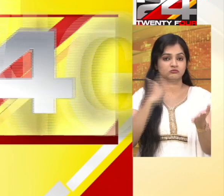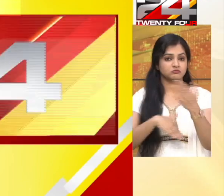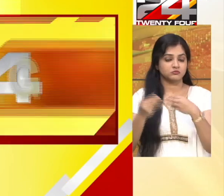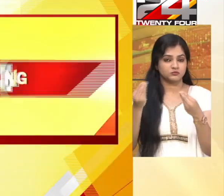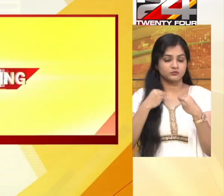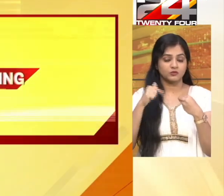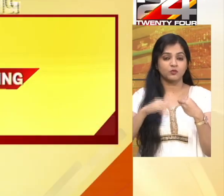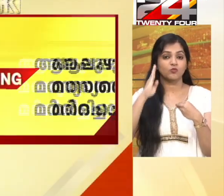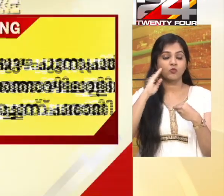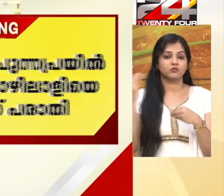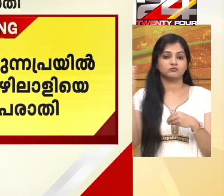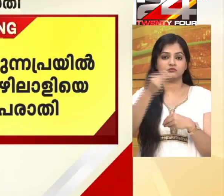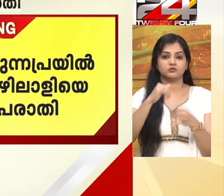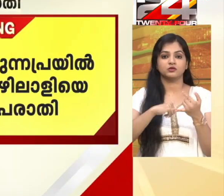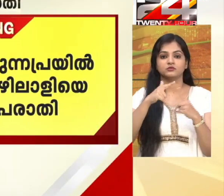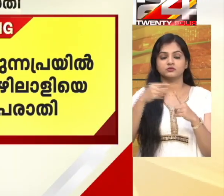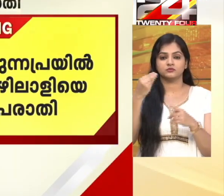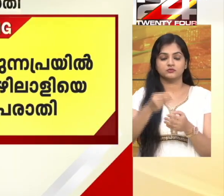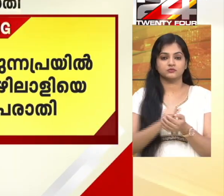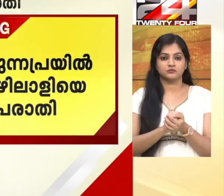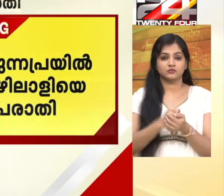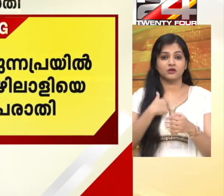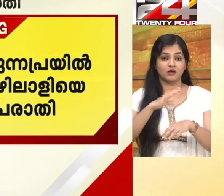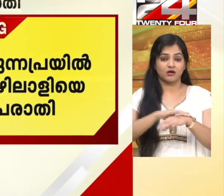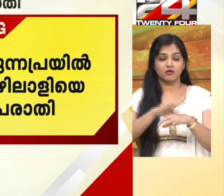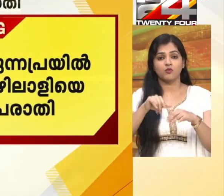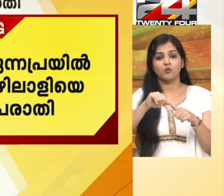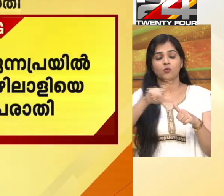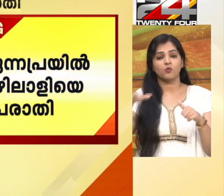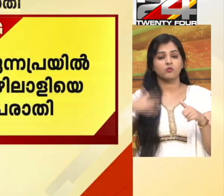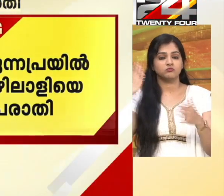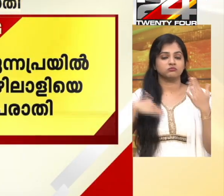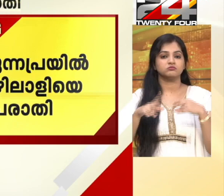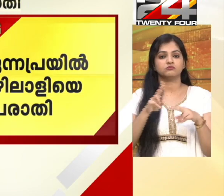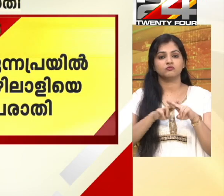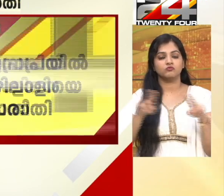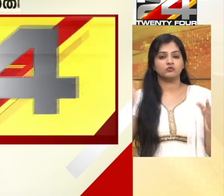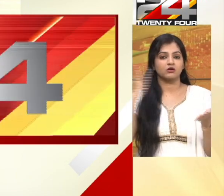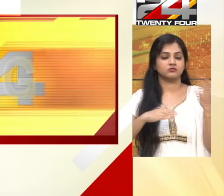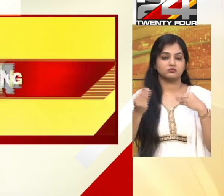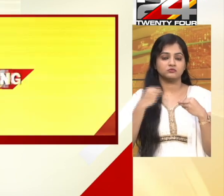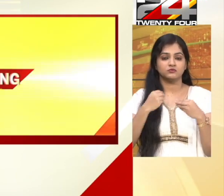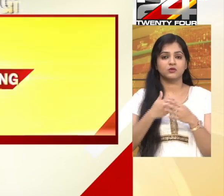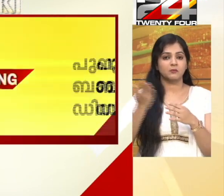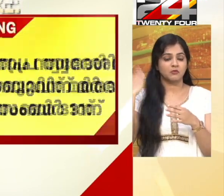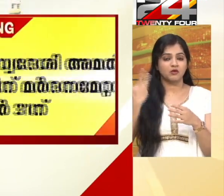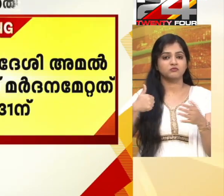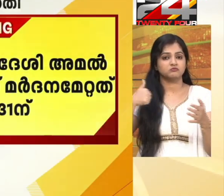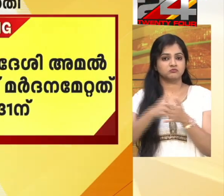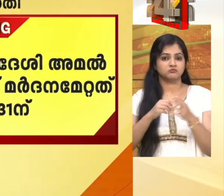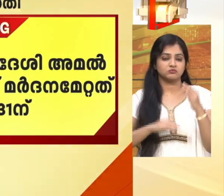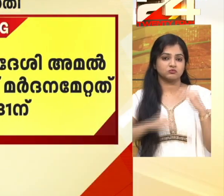എസ് ഐയിൽ എൻ്റെ ഫോൺ കൊടുക്കുകയും ചെയ്തു എൻ്റെ ഈ ഒരു കൈ ഒഴിച്ച് ബാക്കി എല്ലായിടും അവരെന്നെ അടിച്ചിട്ടുണ്ട് എൻ്റെ പുറത്തൊക്കെ നല്ല രീതിക്ക് അവർ മുട്ടയൊക്കെ